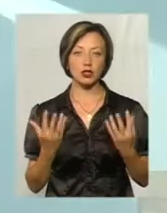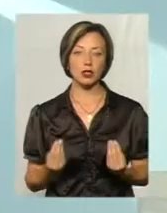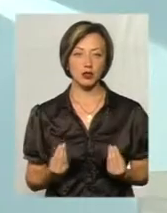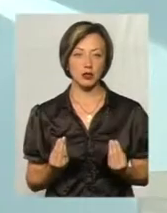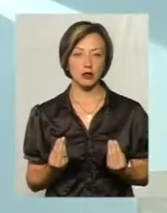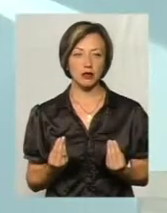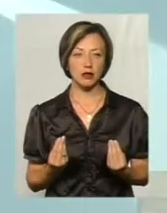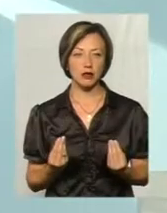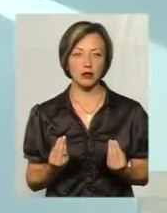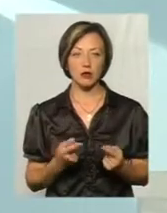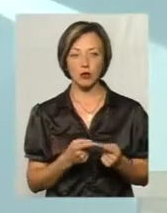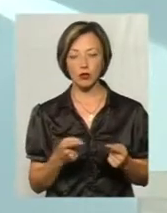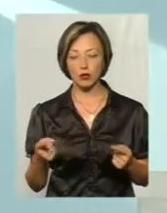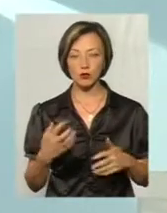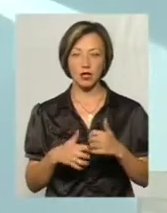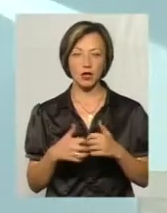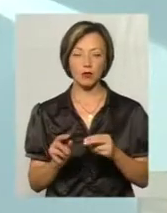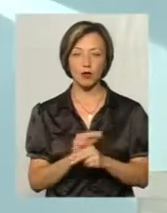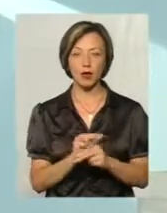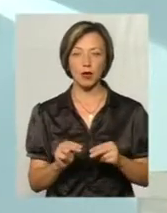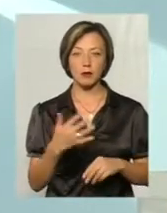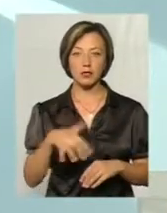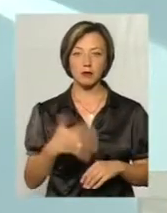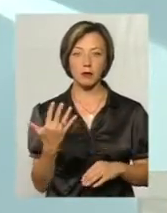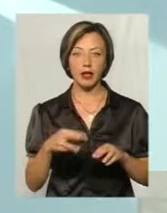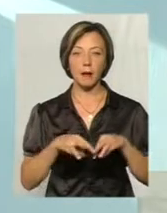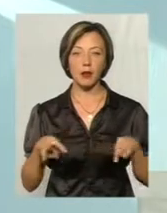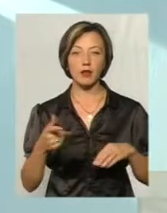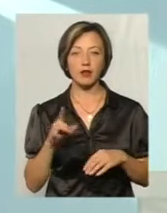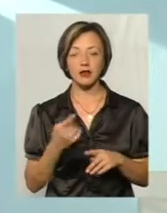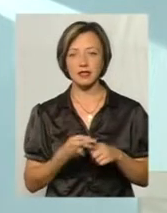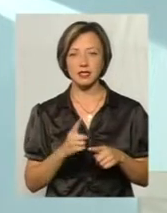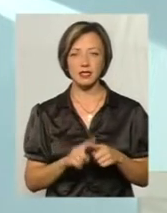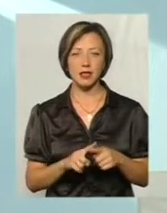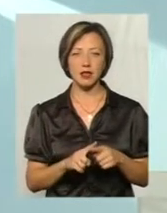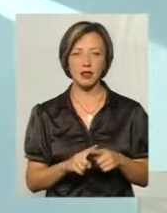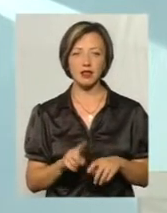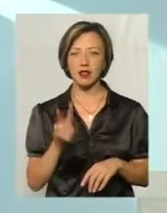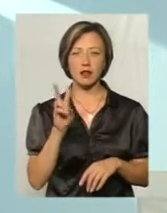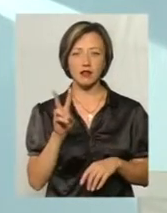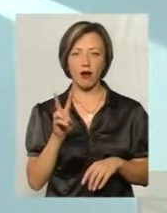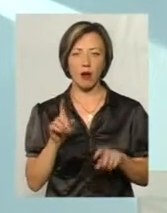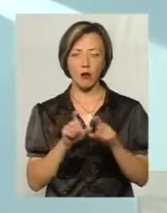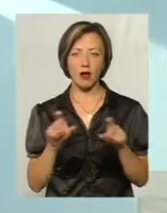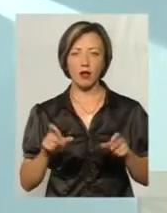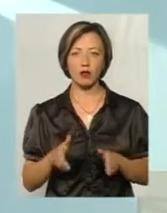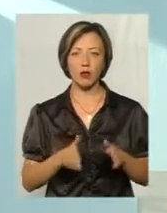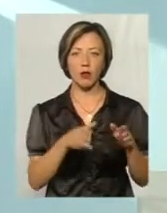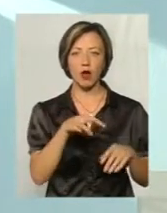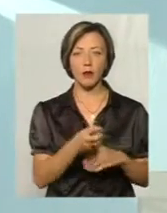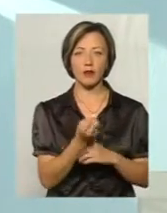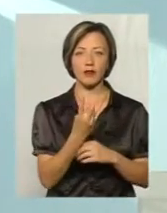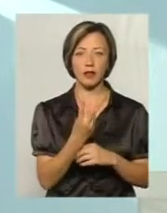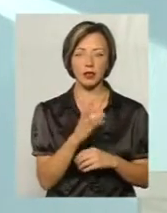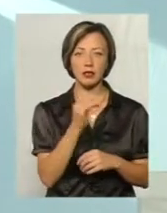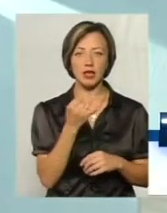по поточному середньому ремонту 55 мільйонів гривень. Це на два об'єкти тільки. На дорогу М-12, це Стрій